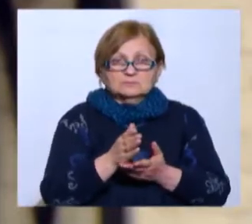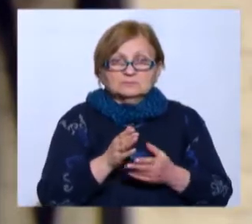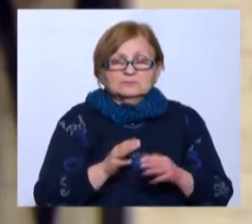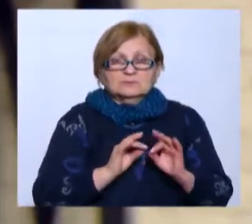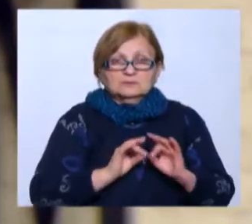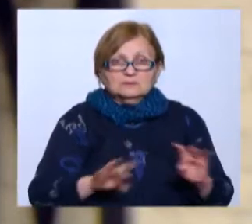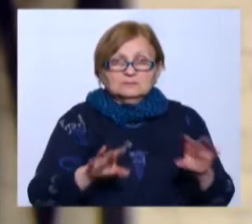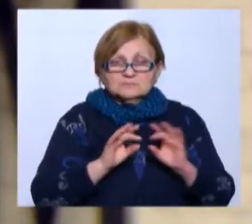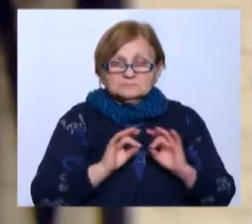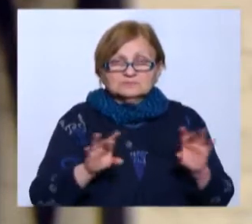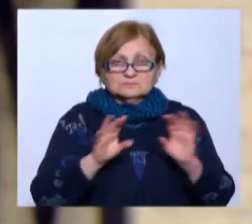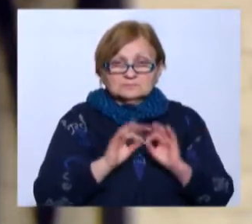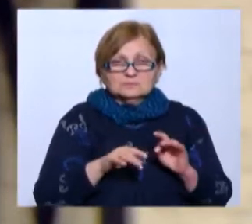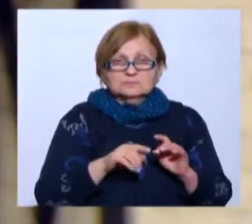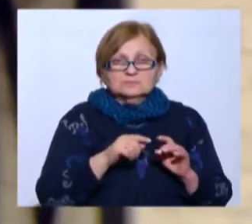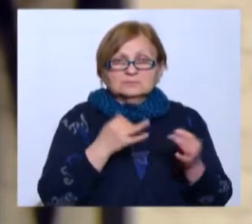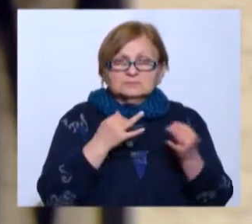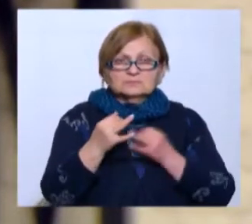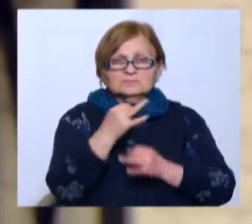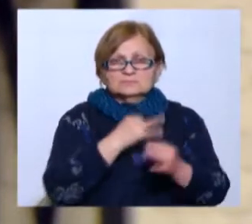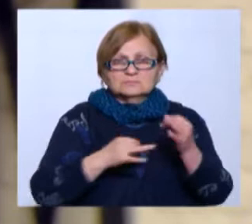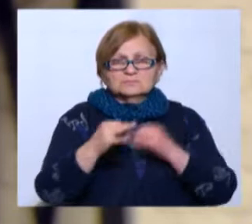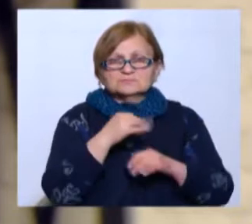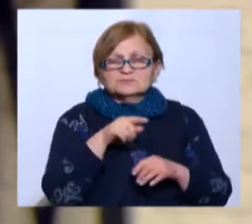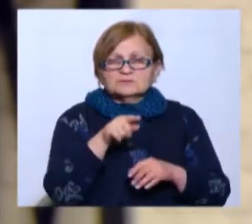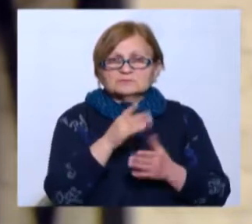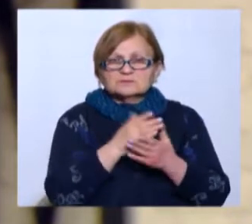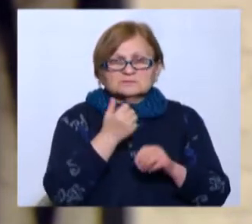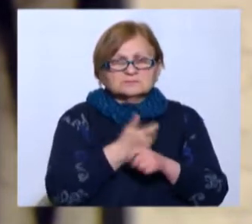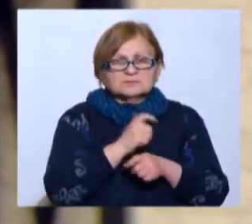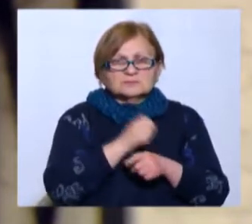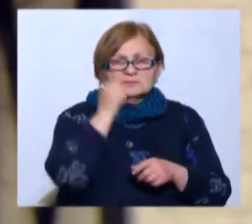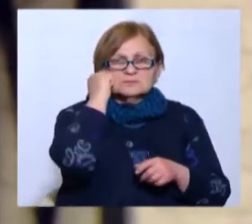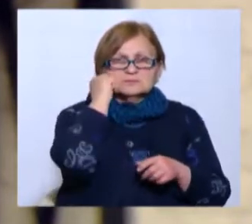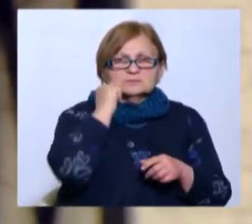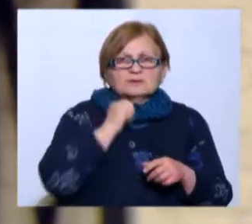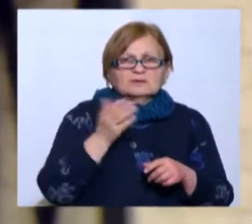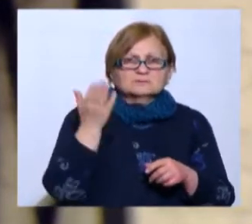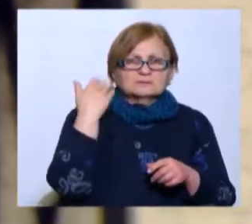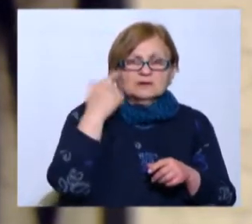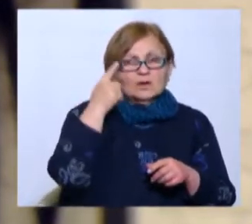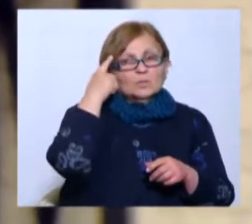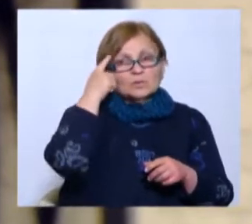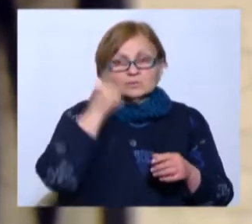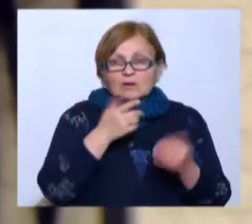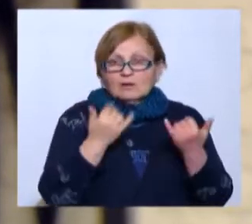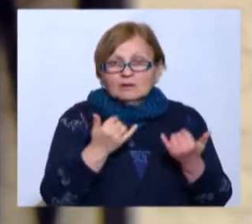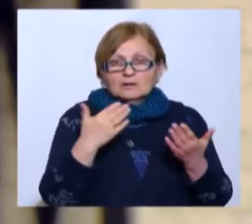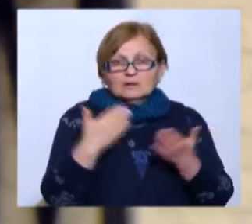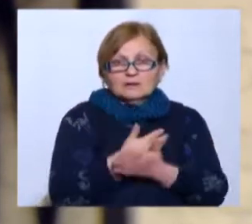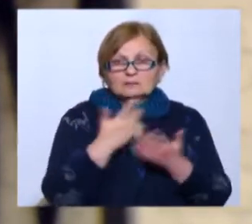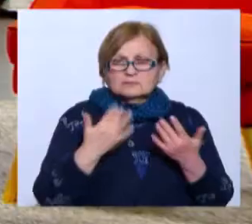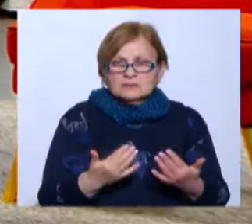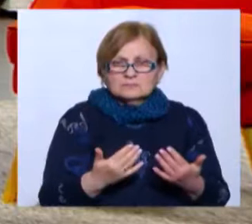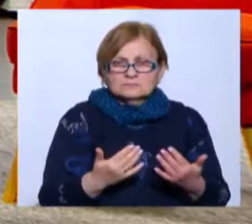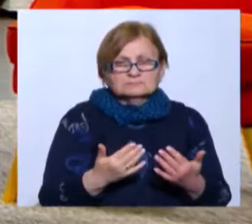მსჯელობის ეს მეთოდი არის ძალიან ძველი. დღეს შეიძლება მოგვეჩვენოს, რომ ეს ახალი და თანამედროვე სწავლების